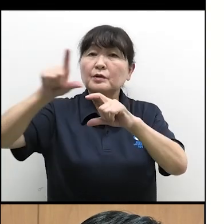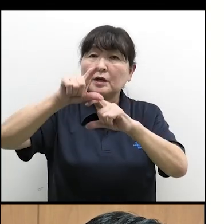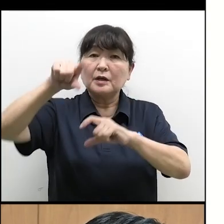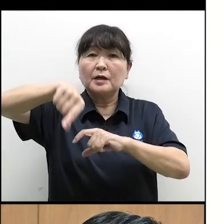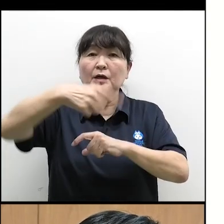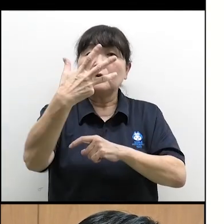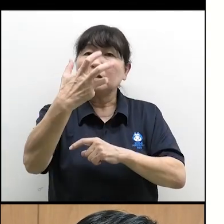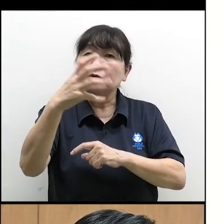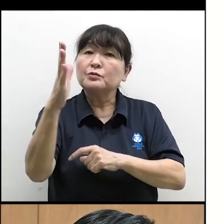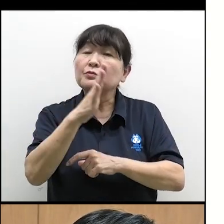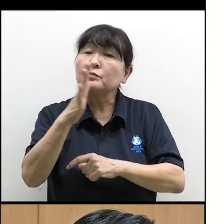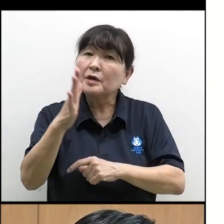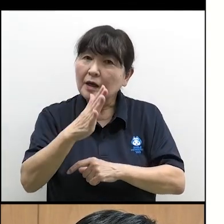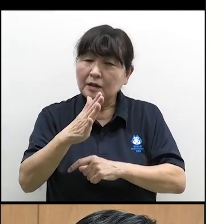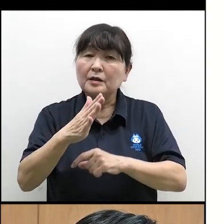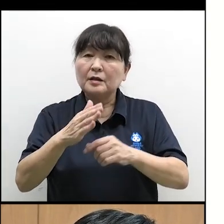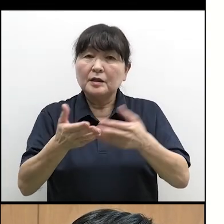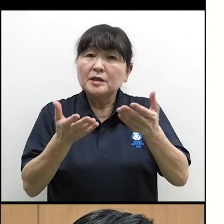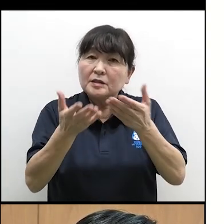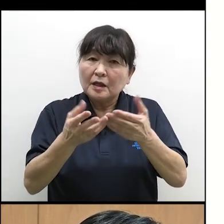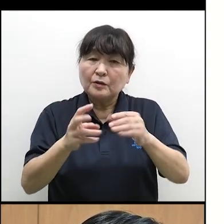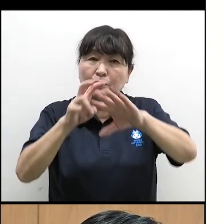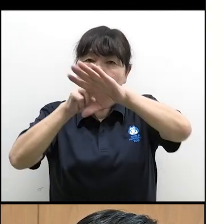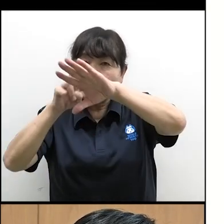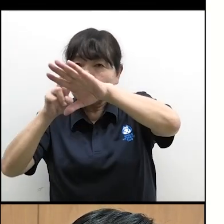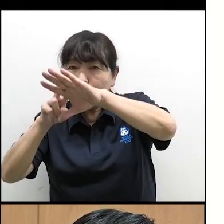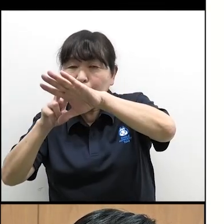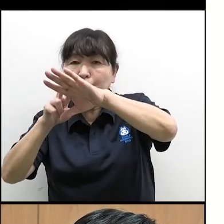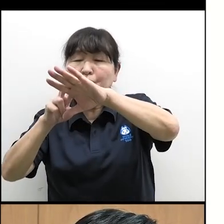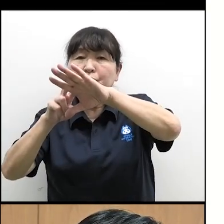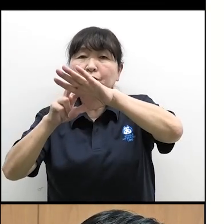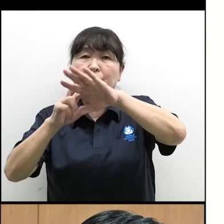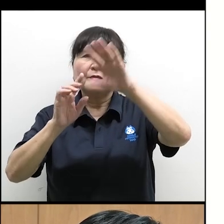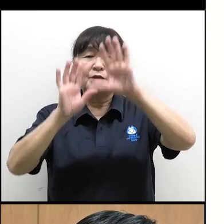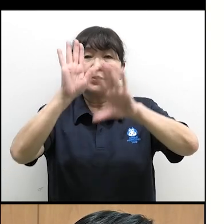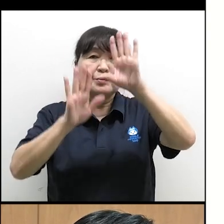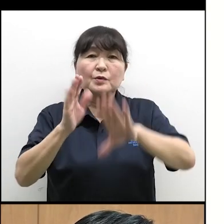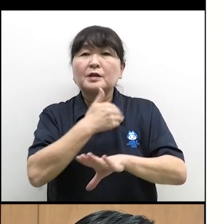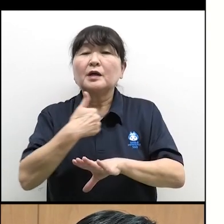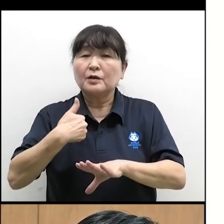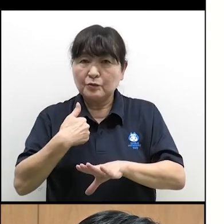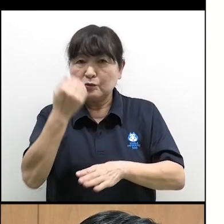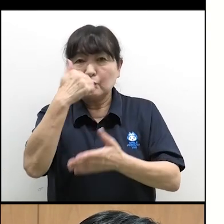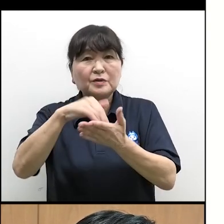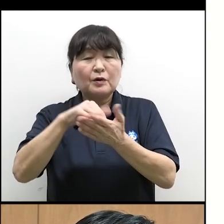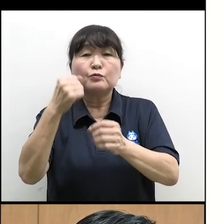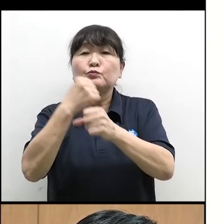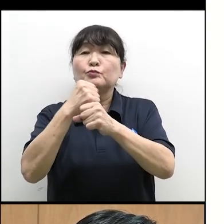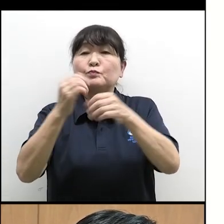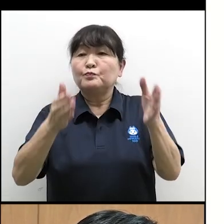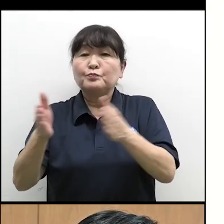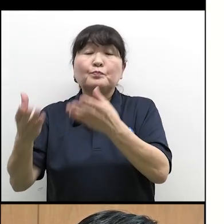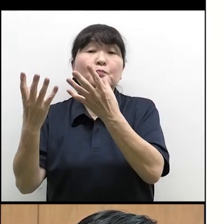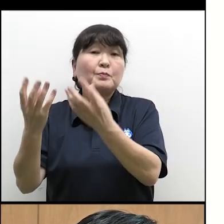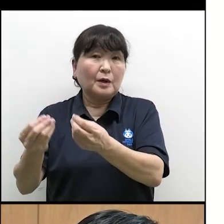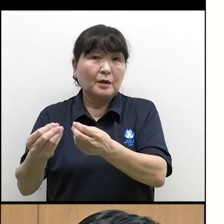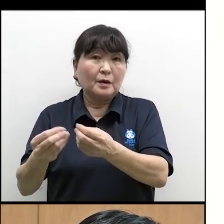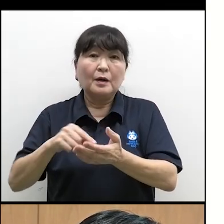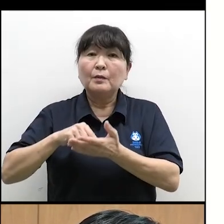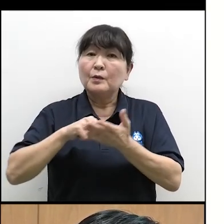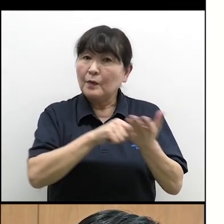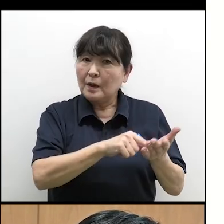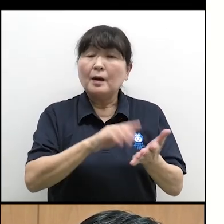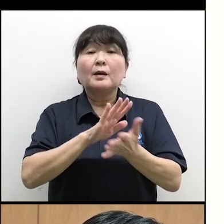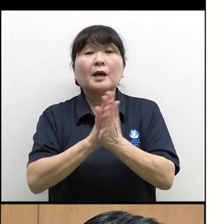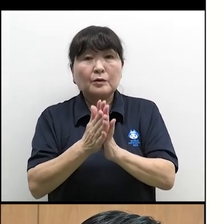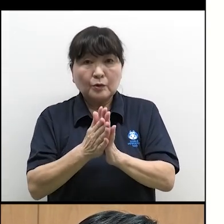程度ですね、耐震診断を行うことができるように予算を措置いたしました。申し込み先は宮崎県建築住宅セン